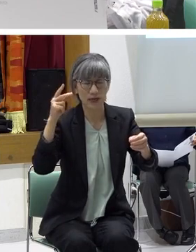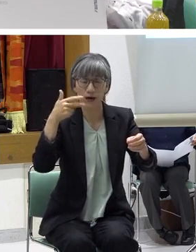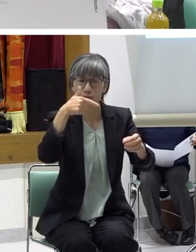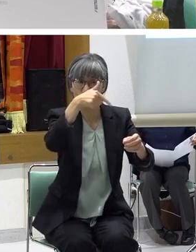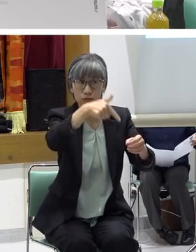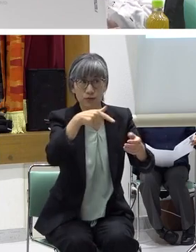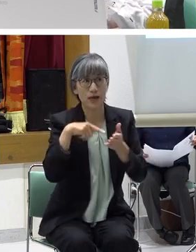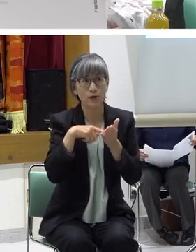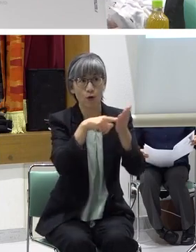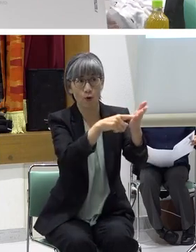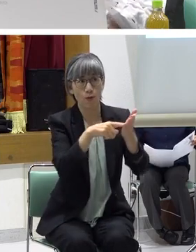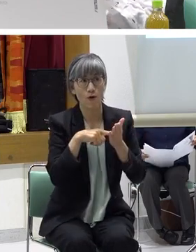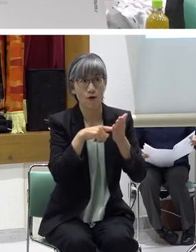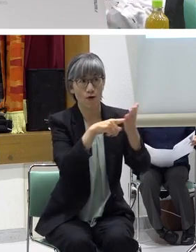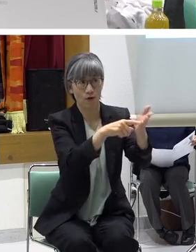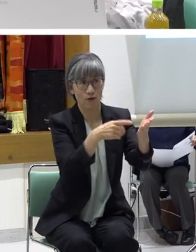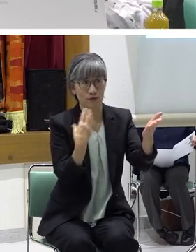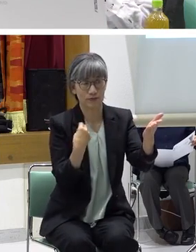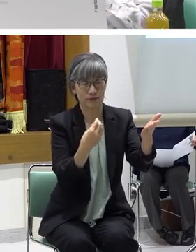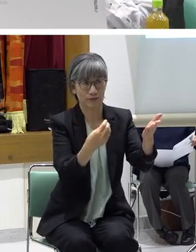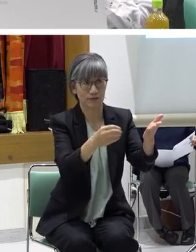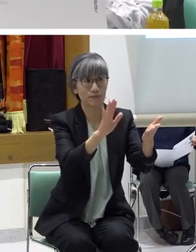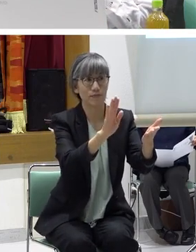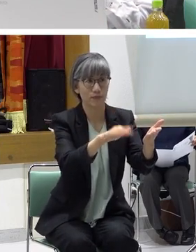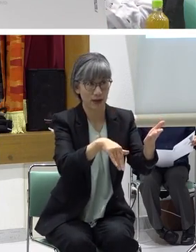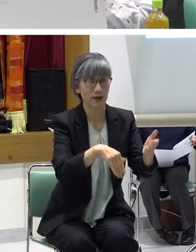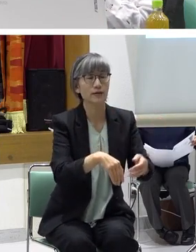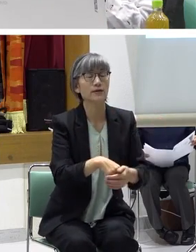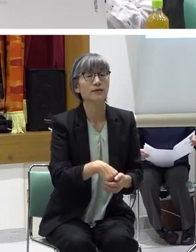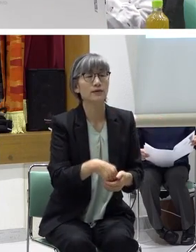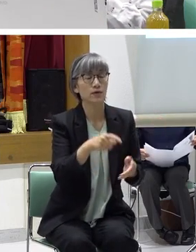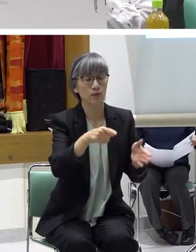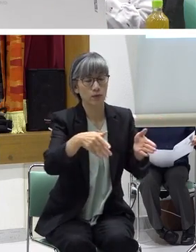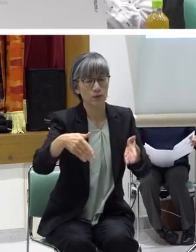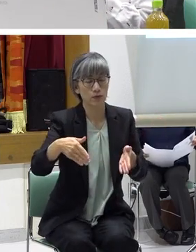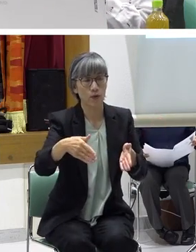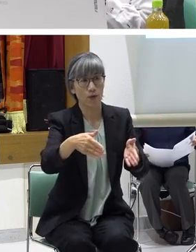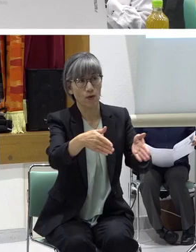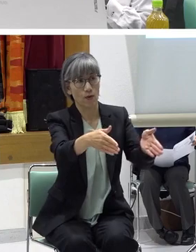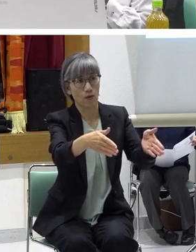要望をしてきたのですが、この道路の、